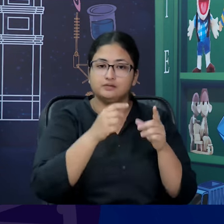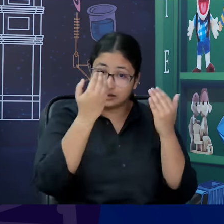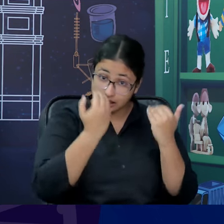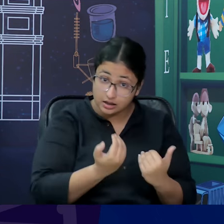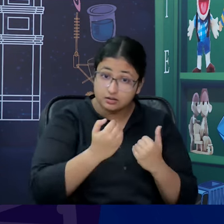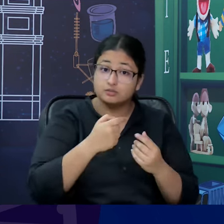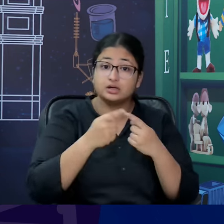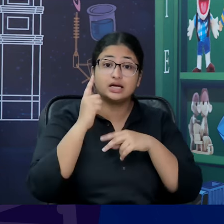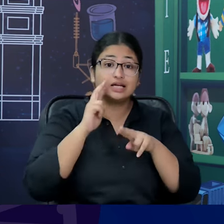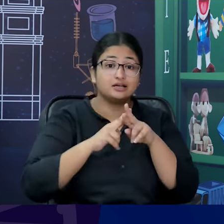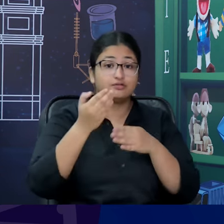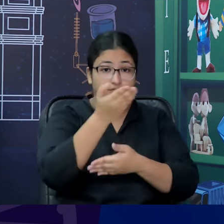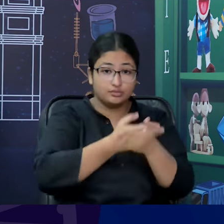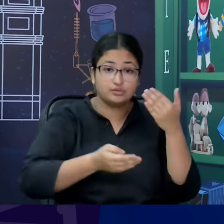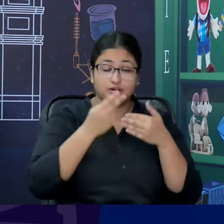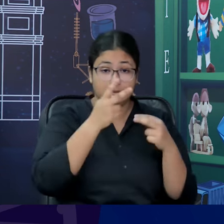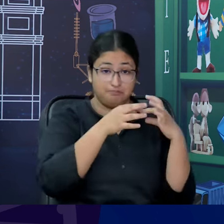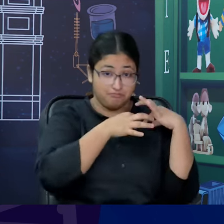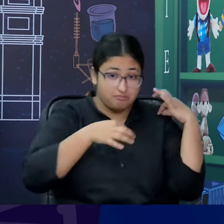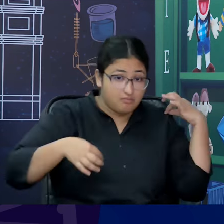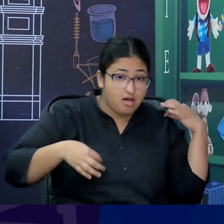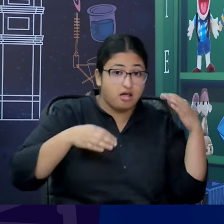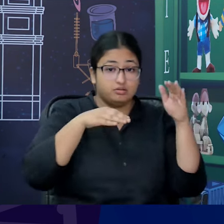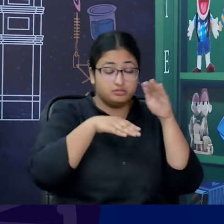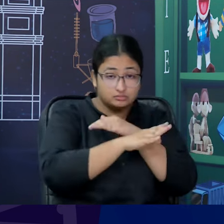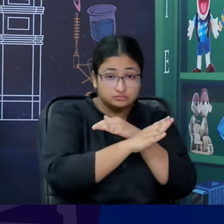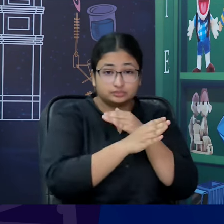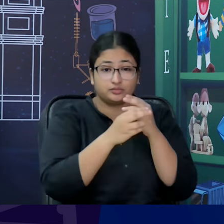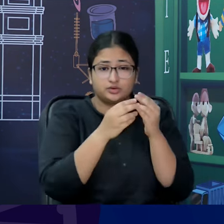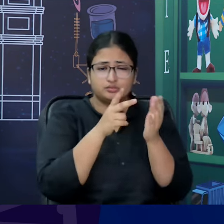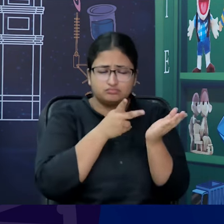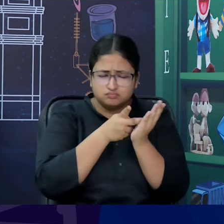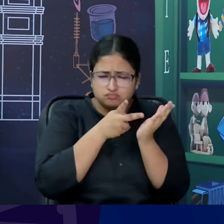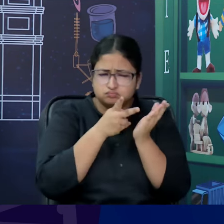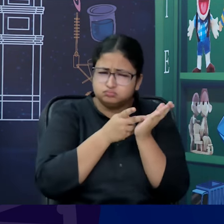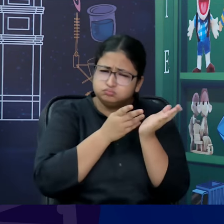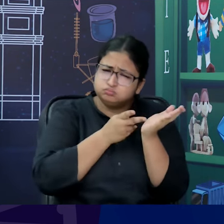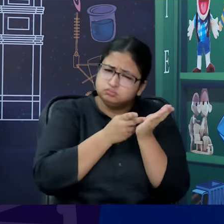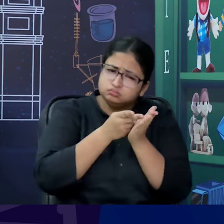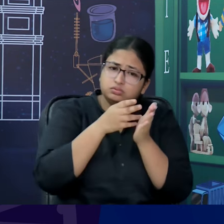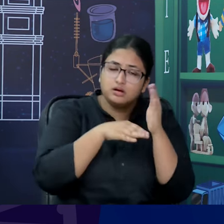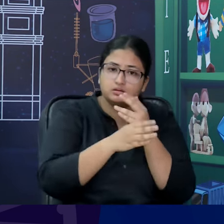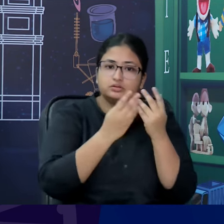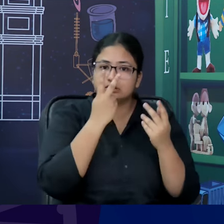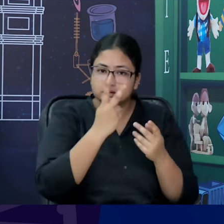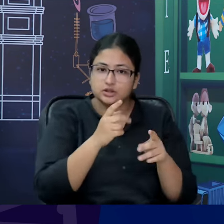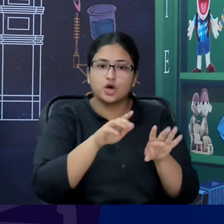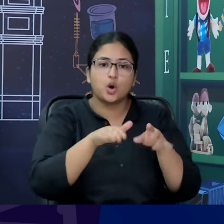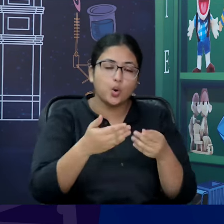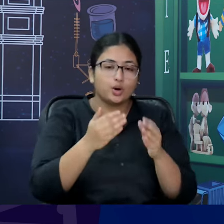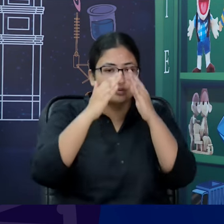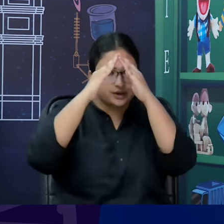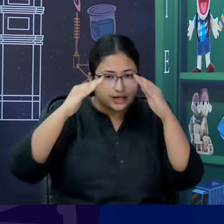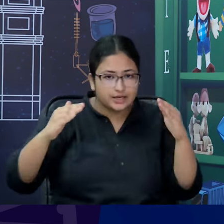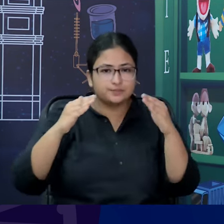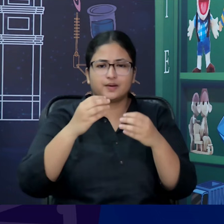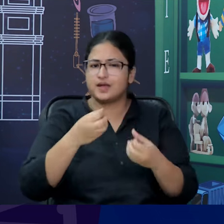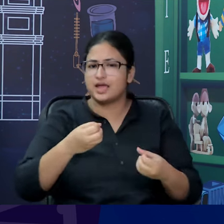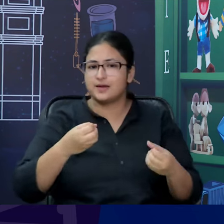आप किसी ग्रामीण क्षेत्र में जाएं और मैं बच्चों से भी कहूंगा कि आप अपने विवाह के समारोह में या घर पर जो भी